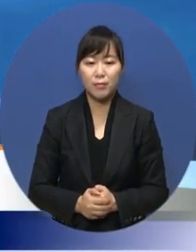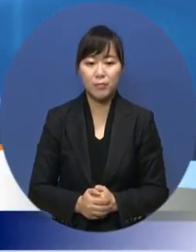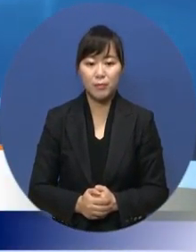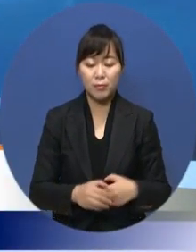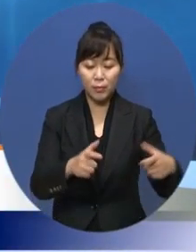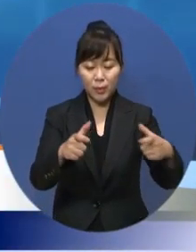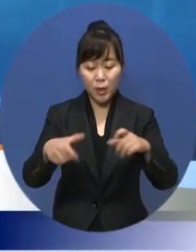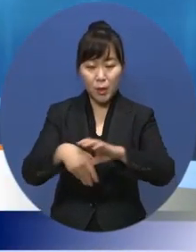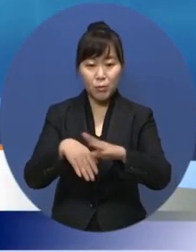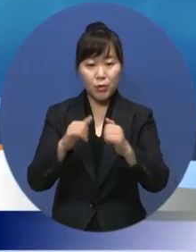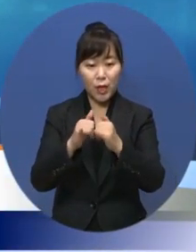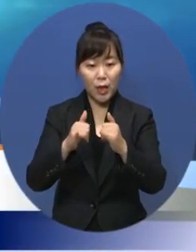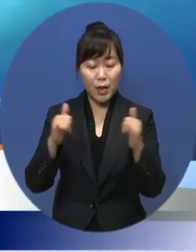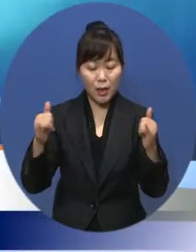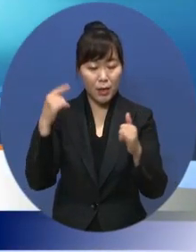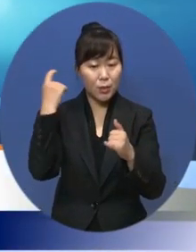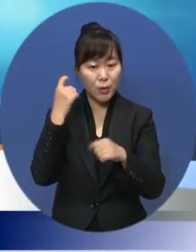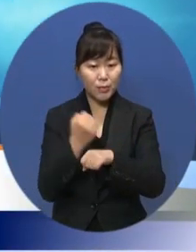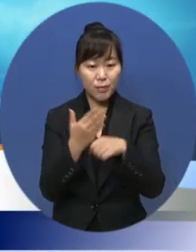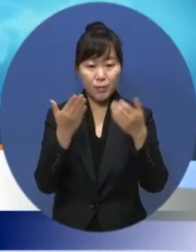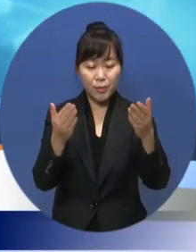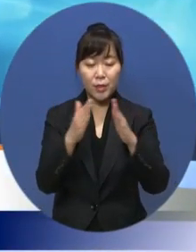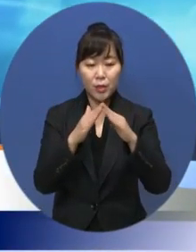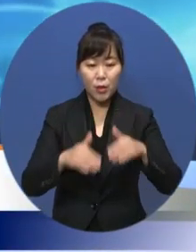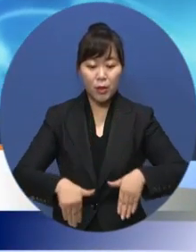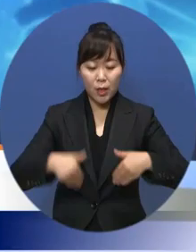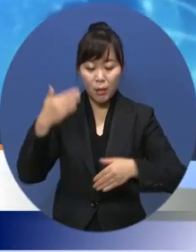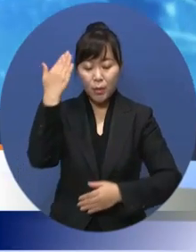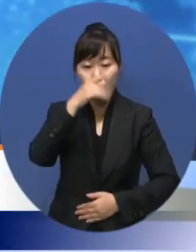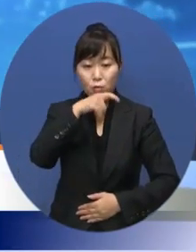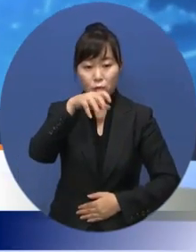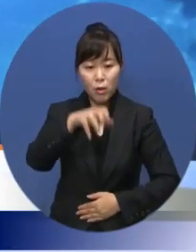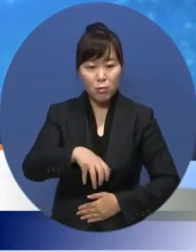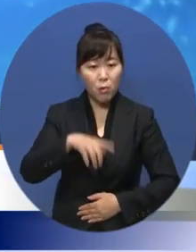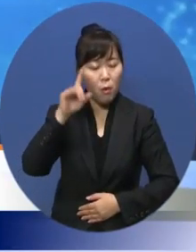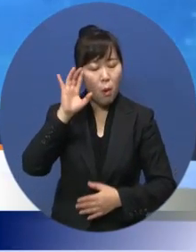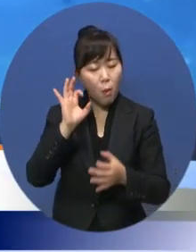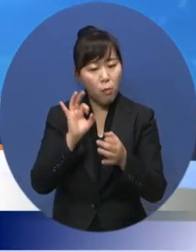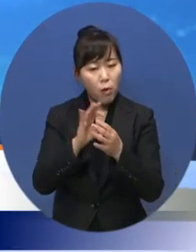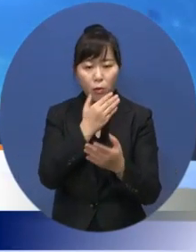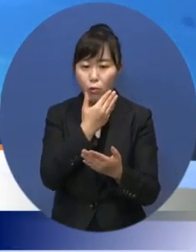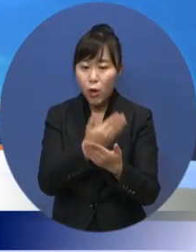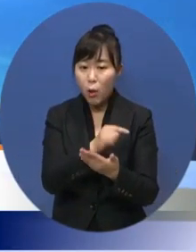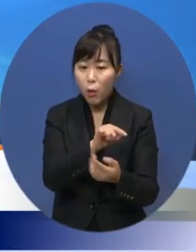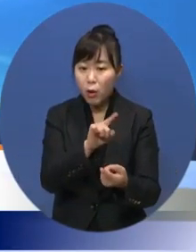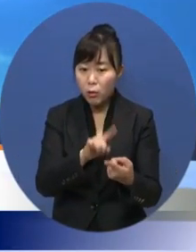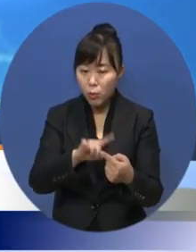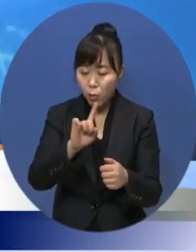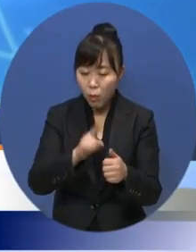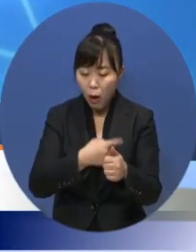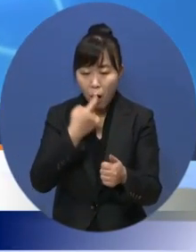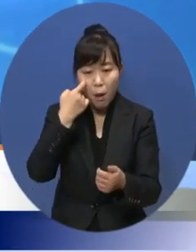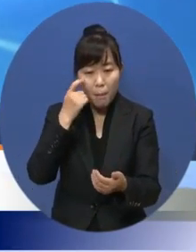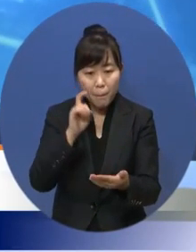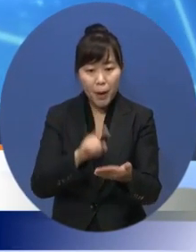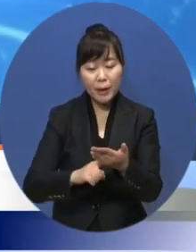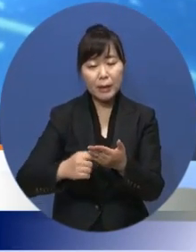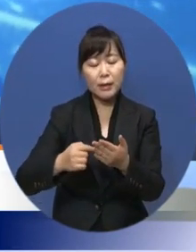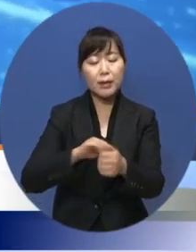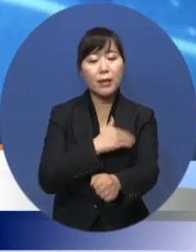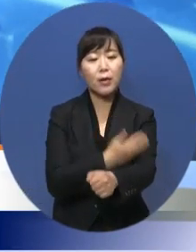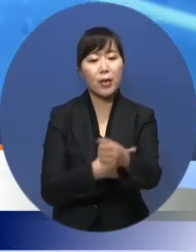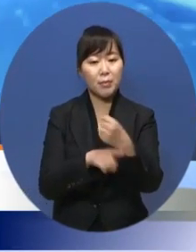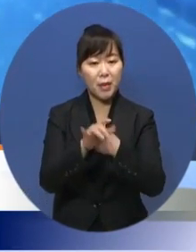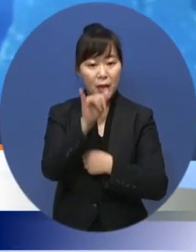지역의 문화가 소식 전해드립니다. 전남 여수에서 생각지 못한 귀한 것을 우연히 발견하는 능력의 의미를